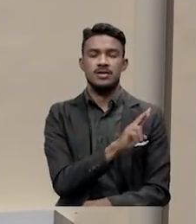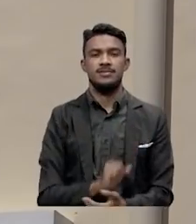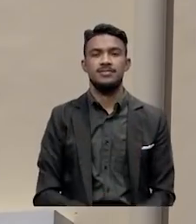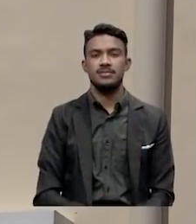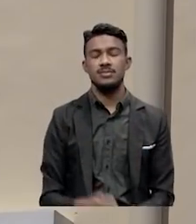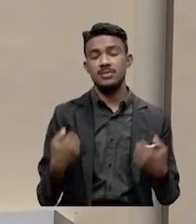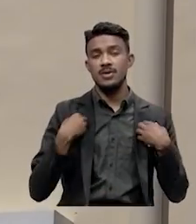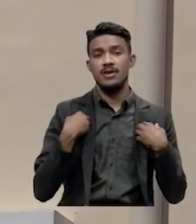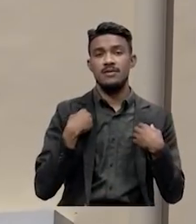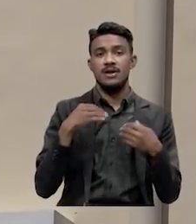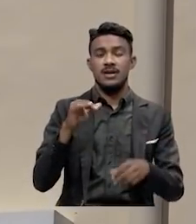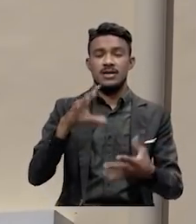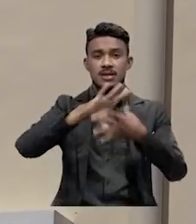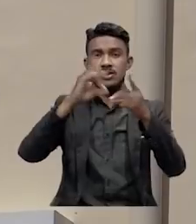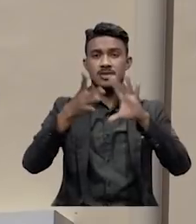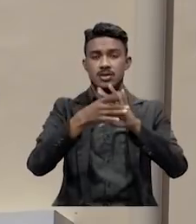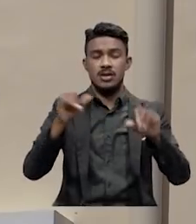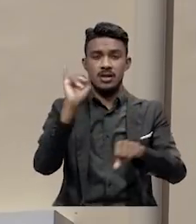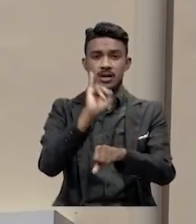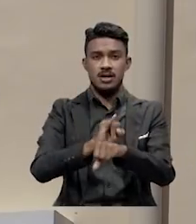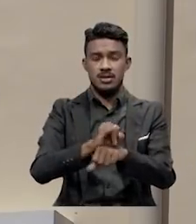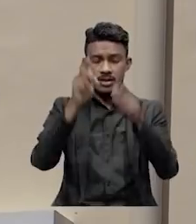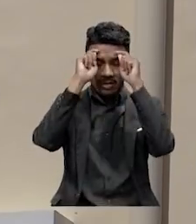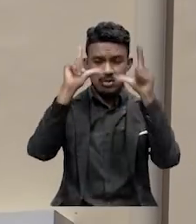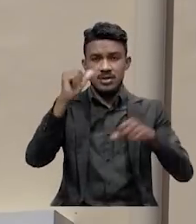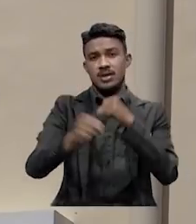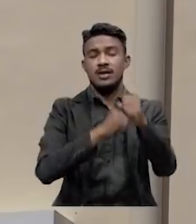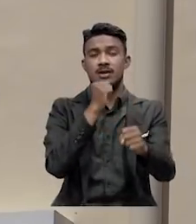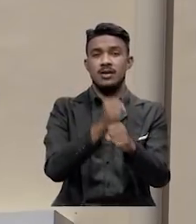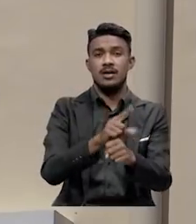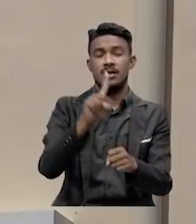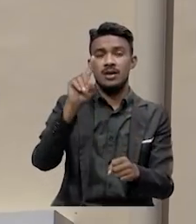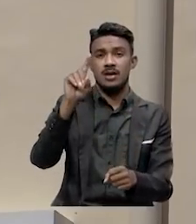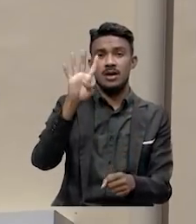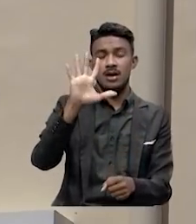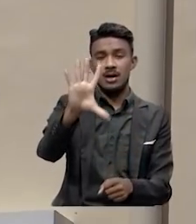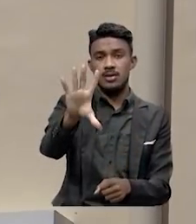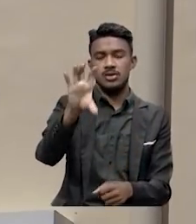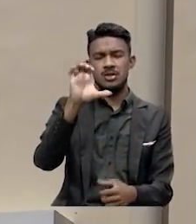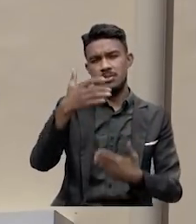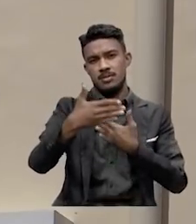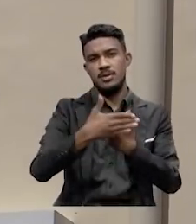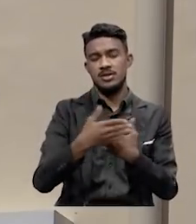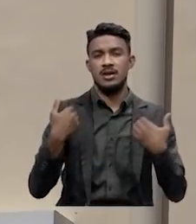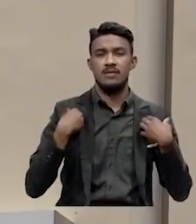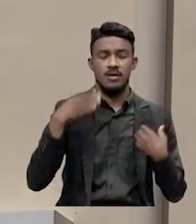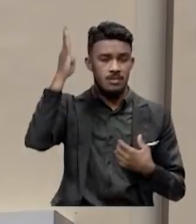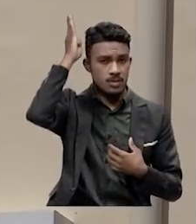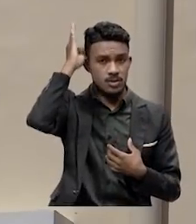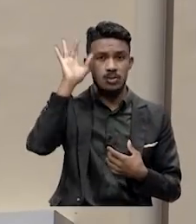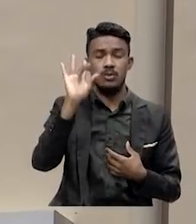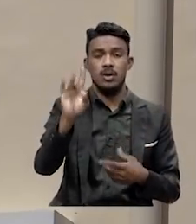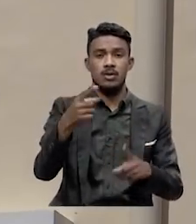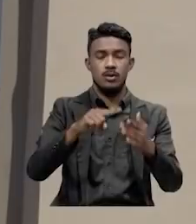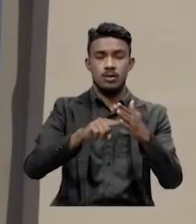católica. E a história da Igreja Católica Timor-Leste durante Tinan Atus Lima Resin, e a ona bispo na Inualu, a hu